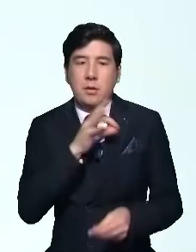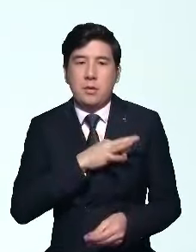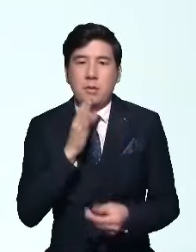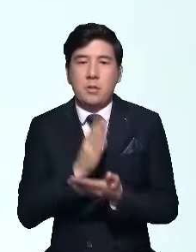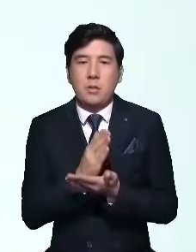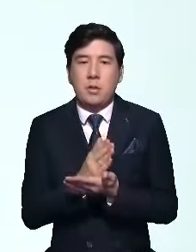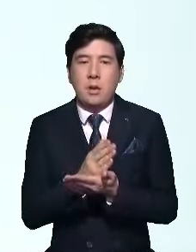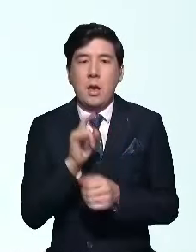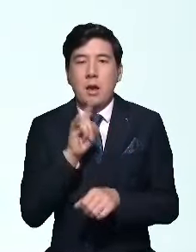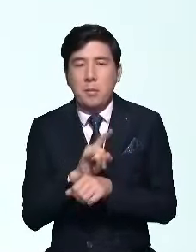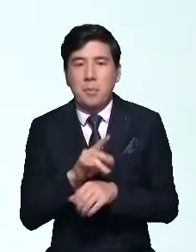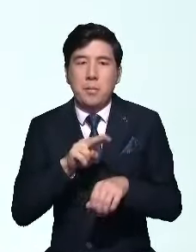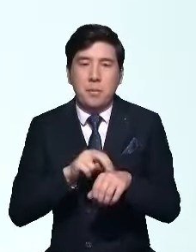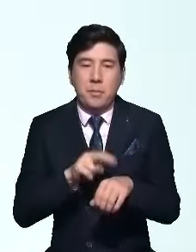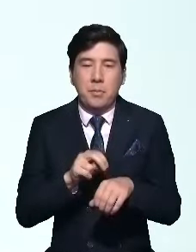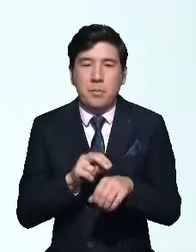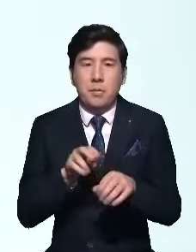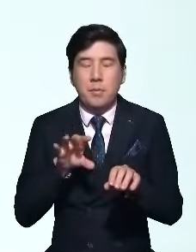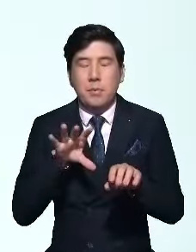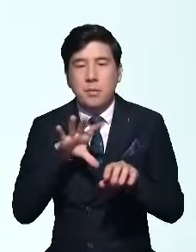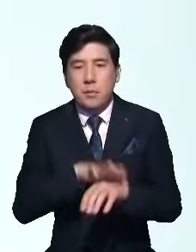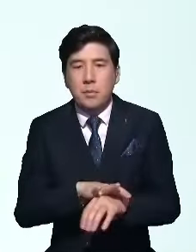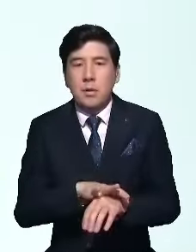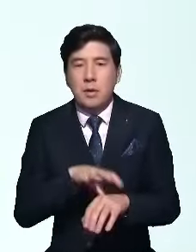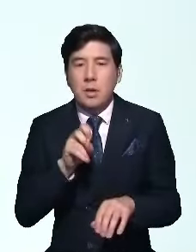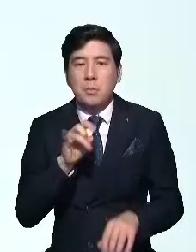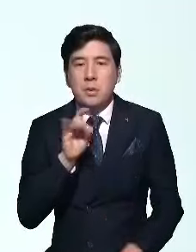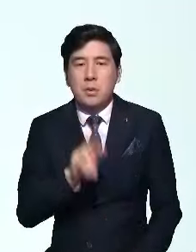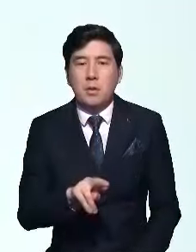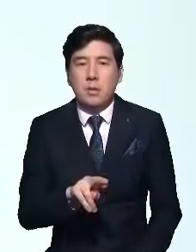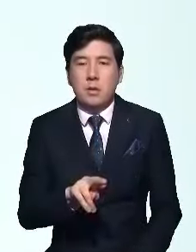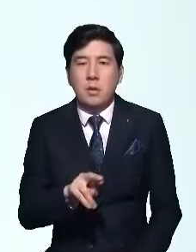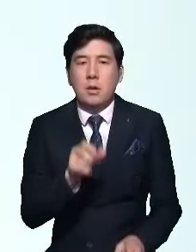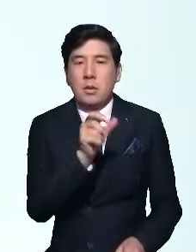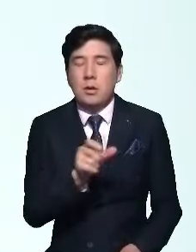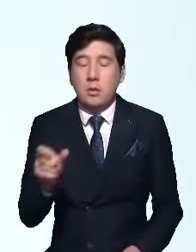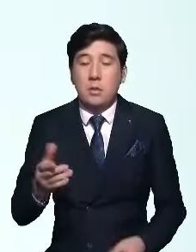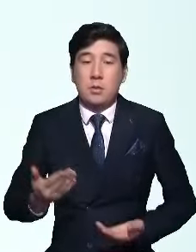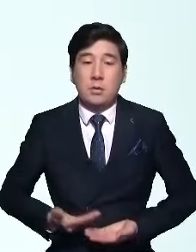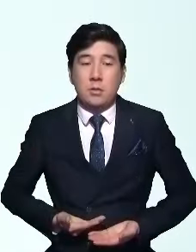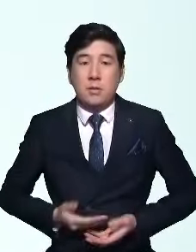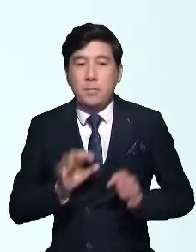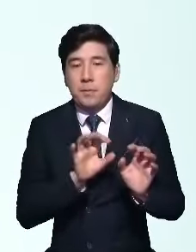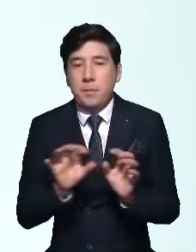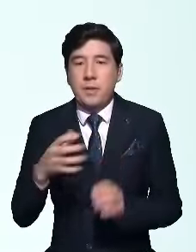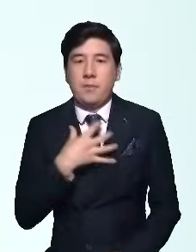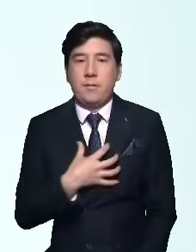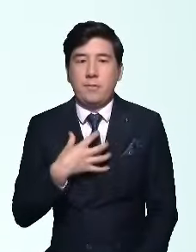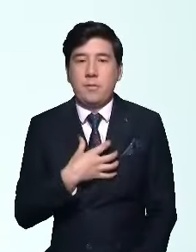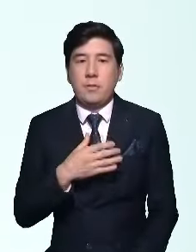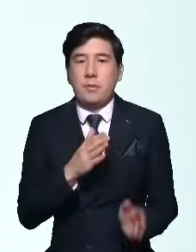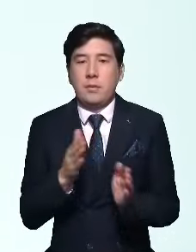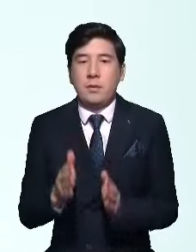полиция қызметкерлерін ұстау бұл қауіпсіздік мәселесі ғана емес, азаматтардың құқықтарын қорғаудың маңызды бөлігі.